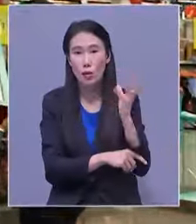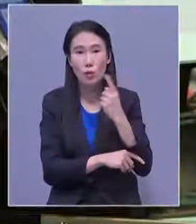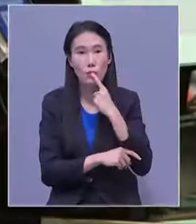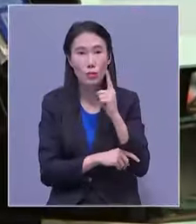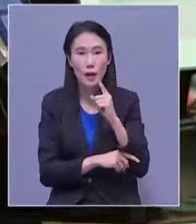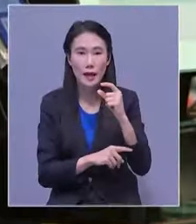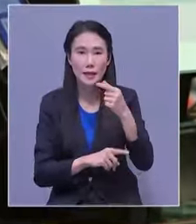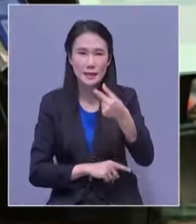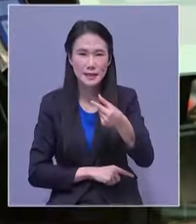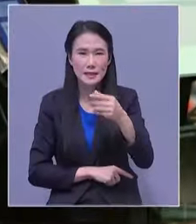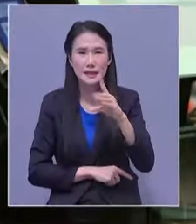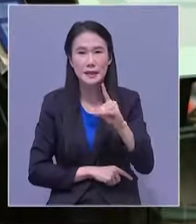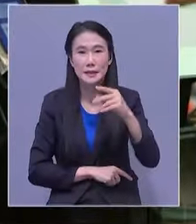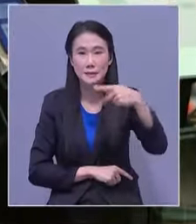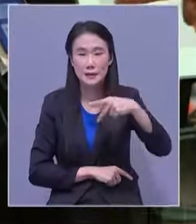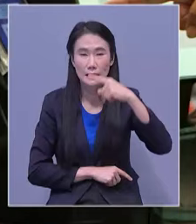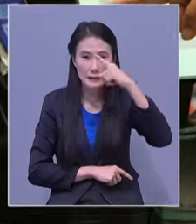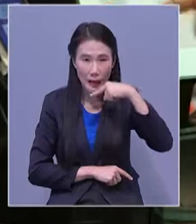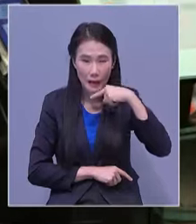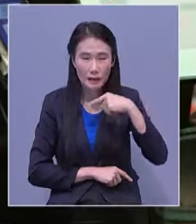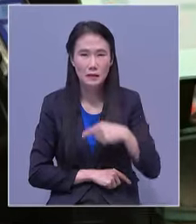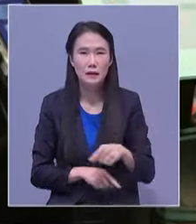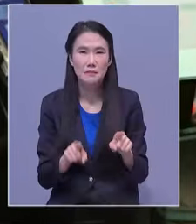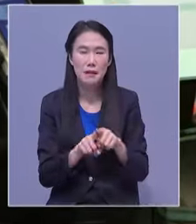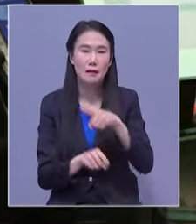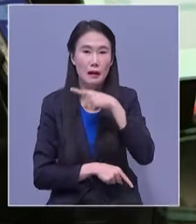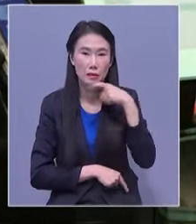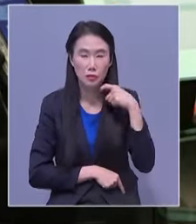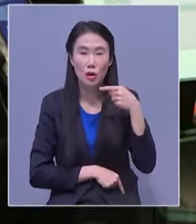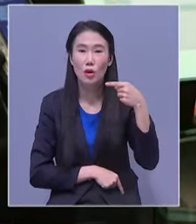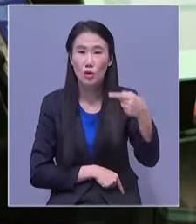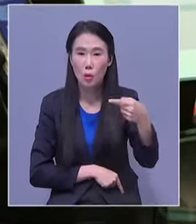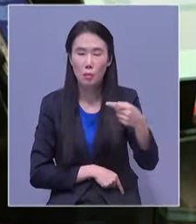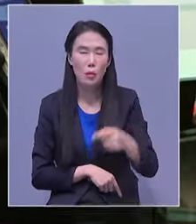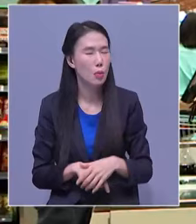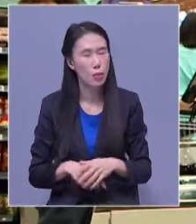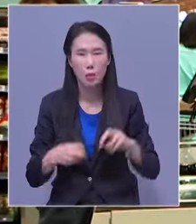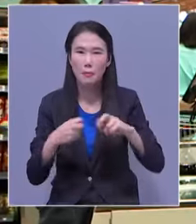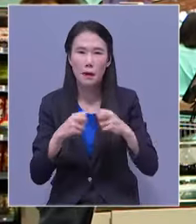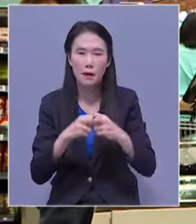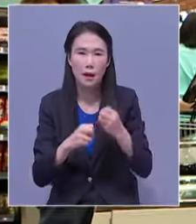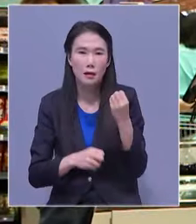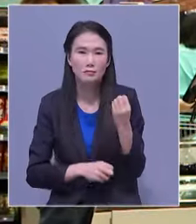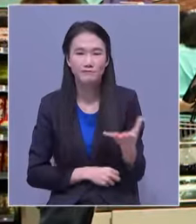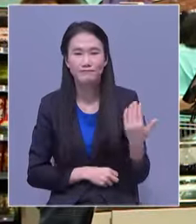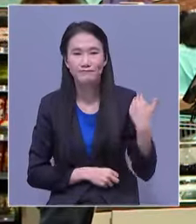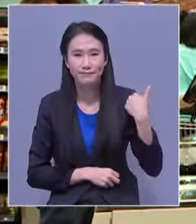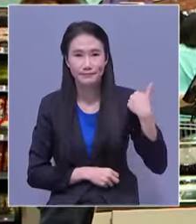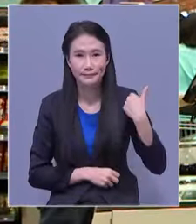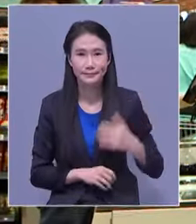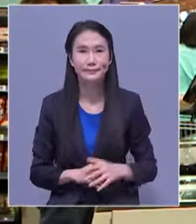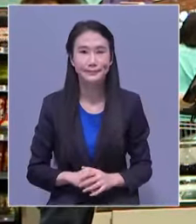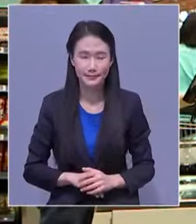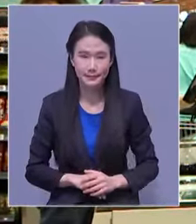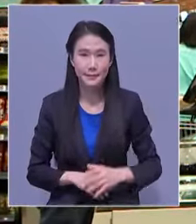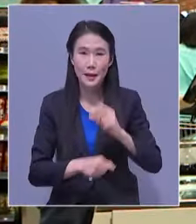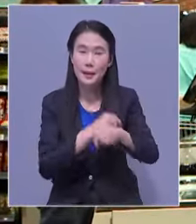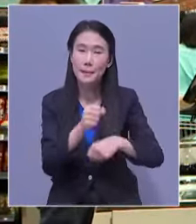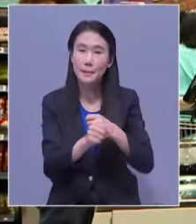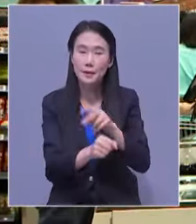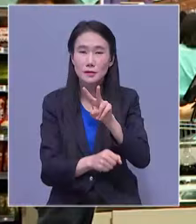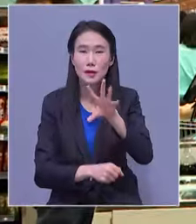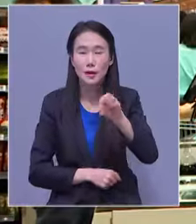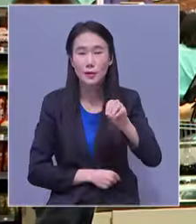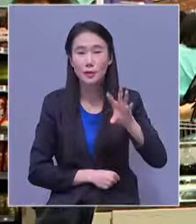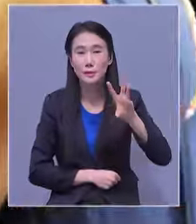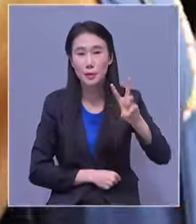GDP ไทยต้องติดลบนั้นตัวเองก็มองวากว่าจะวิกริจก็สุขไปแล้วซึ่งปี 66 ท